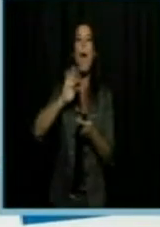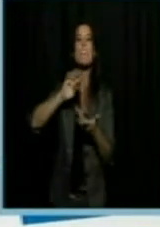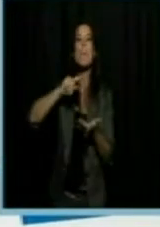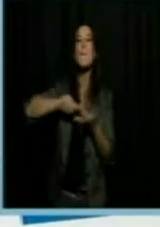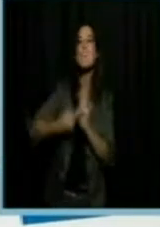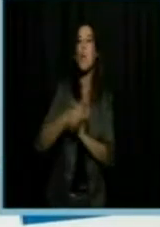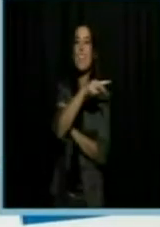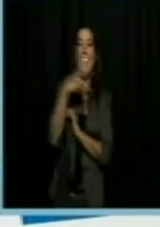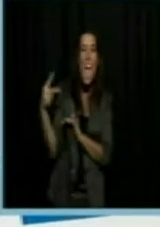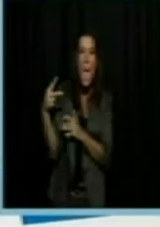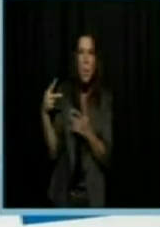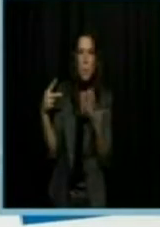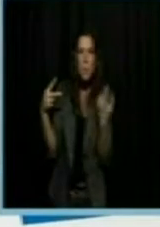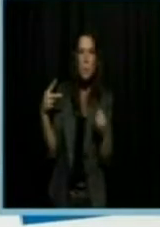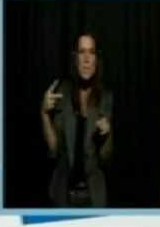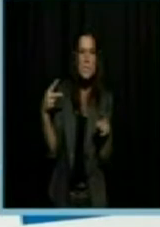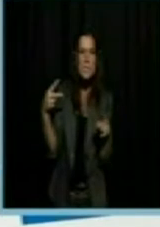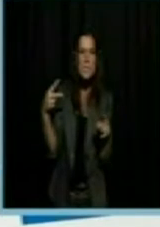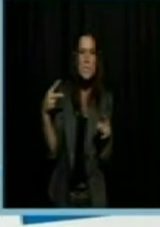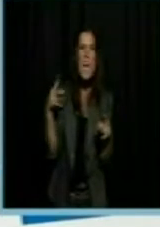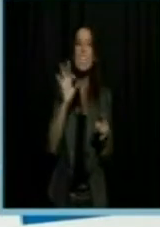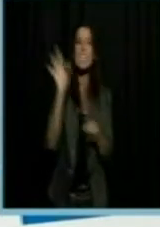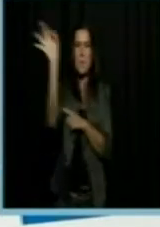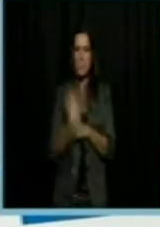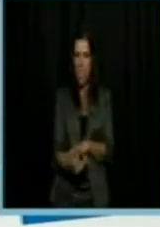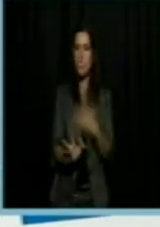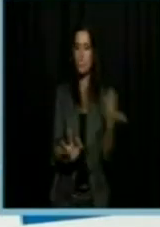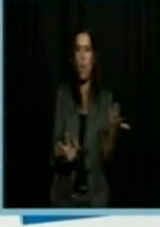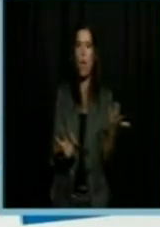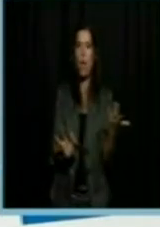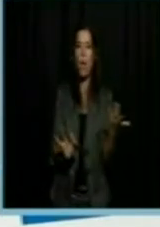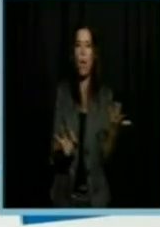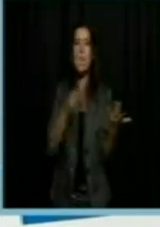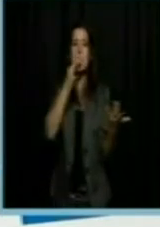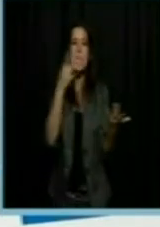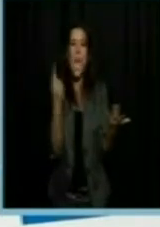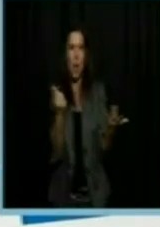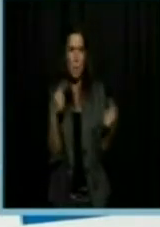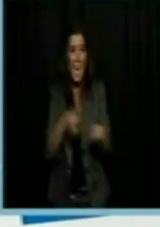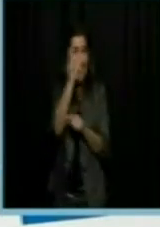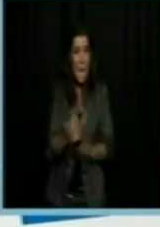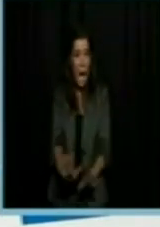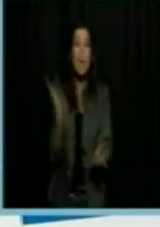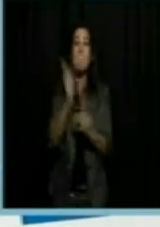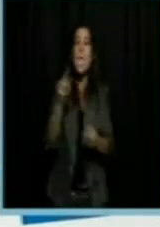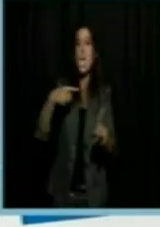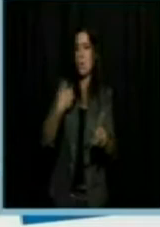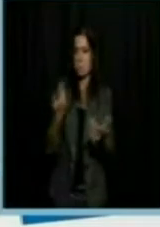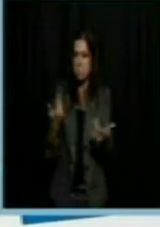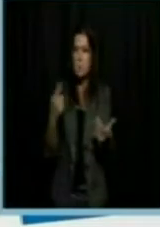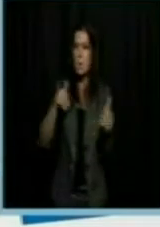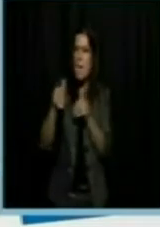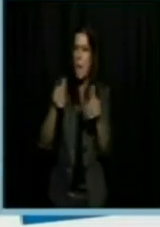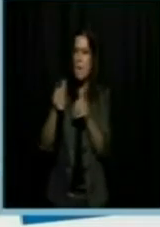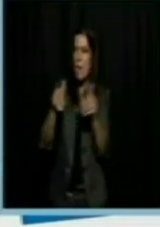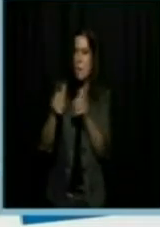Stiamo parlando di criminalità organizzata, ma stiamo parlando di imperi economici, di società che hanno all'attivo milioni e milioni di euro, miliardi in